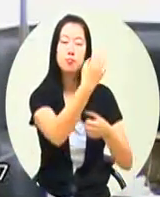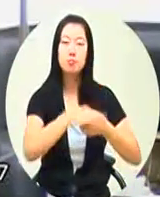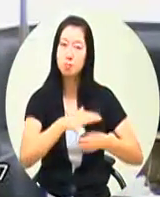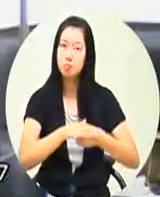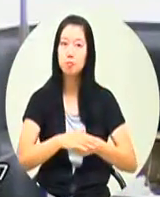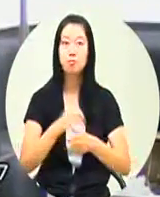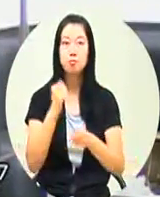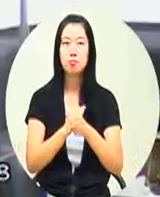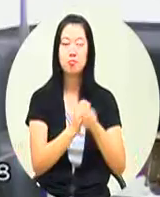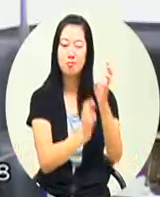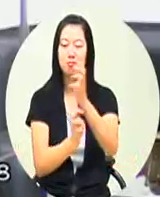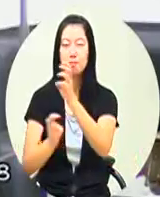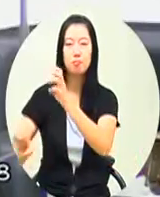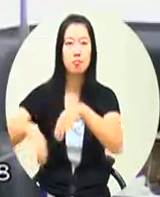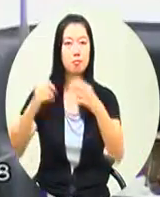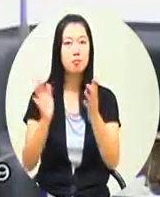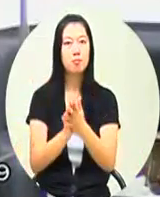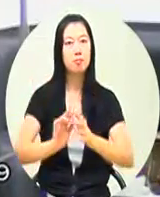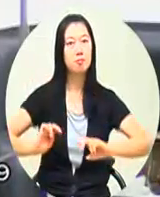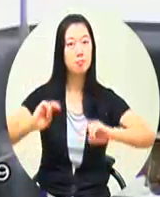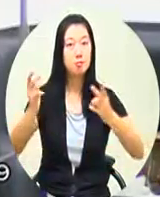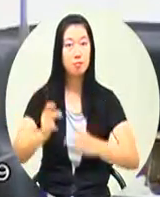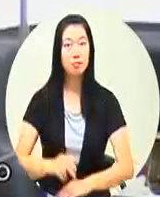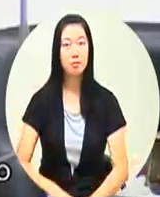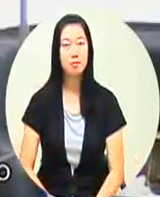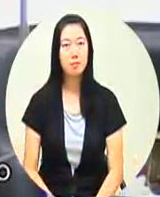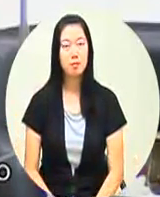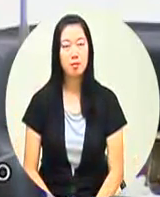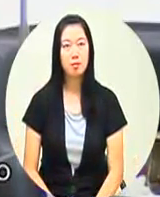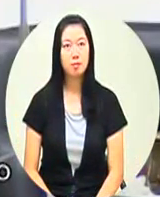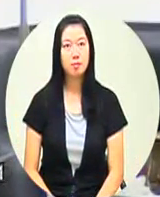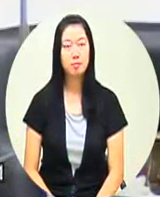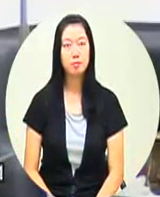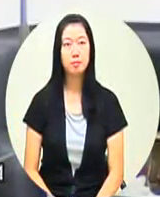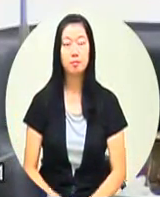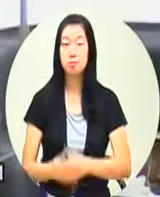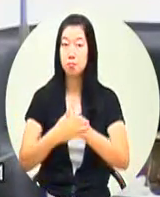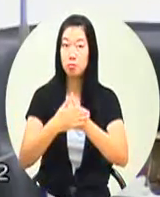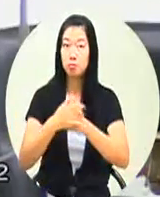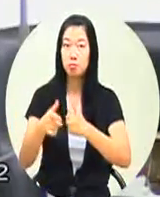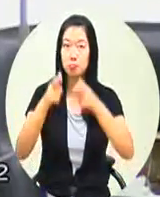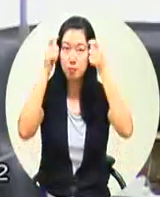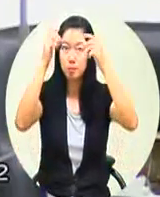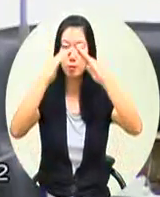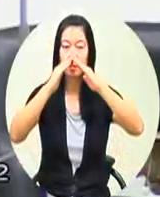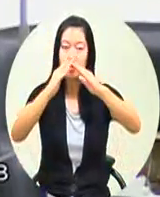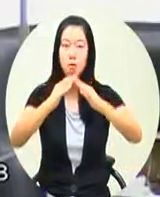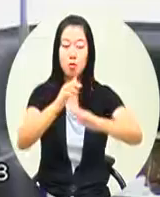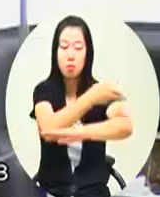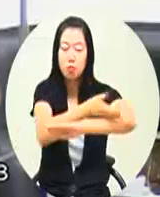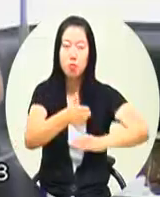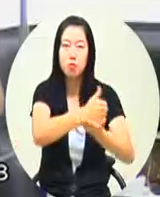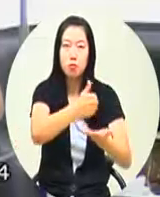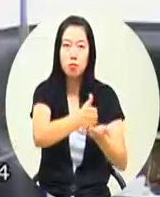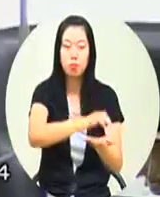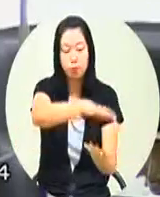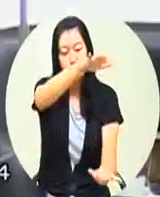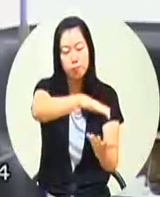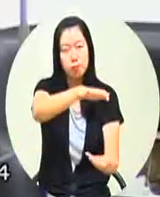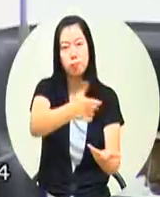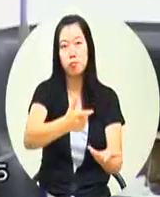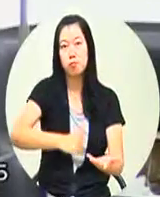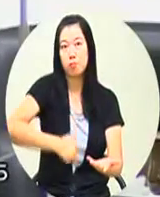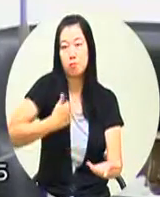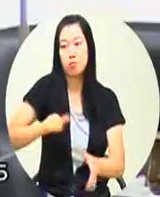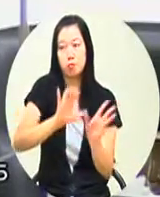善哦检讨的计划。好，然后看查查我们高雄市的排水量是不是符合现在实际所